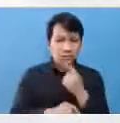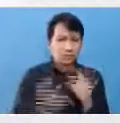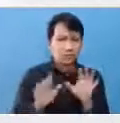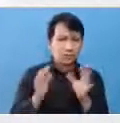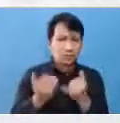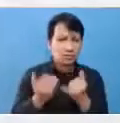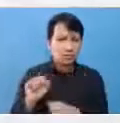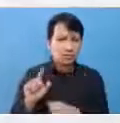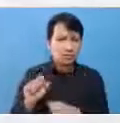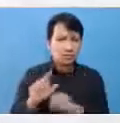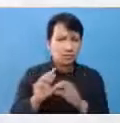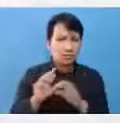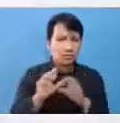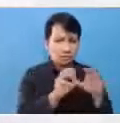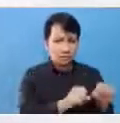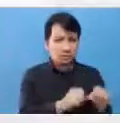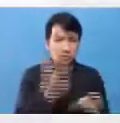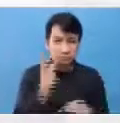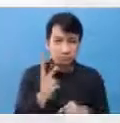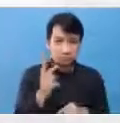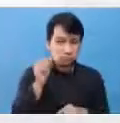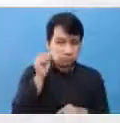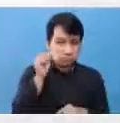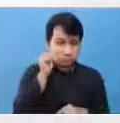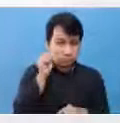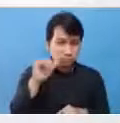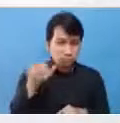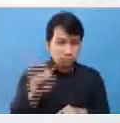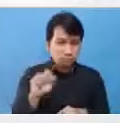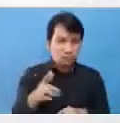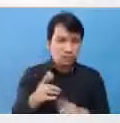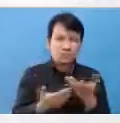8 ng umaga, kung saan nasabat ang 41 sachet